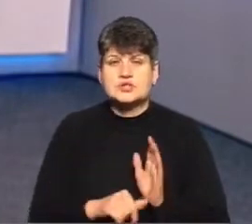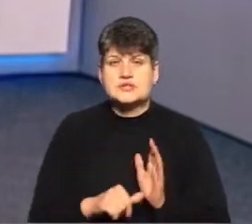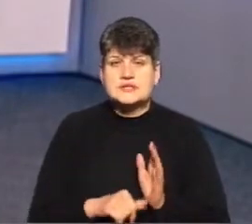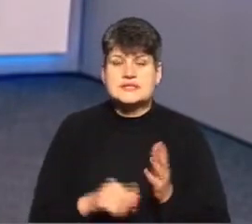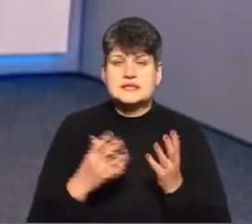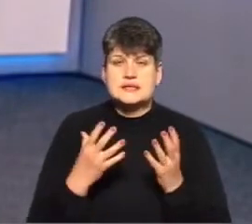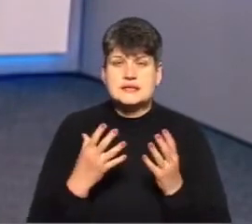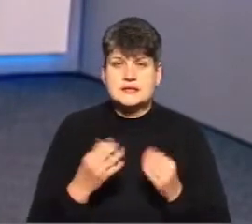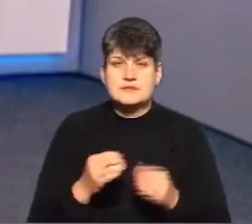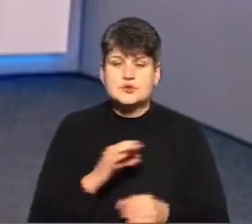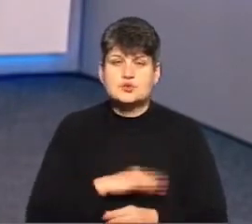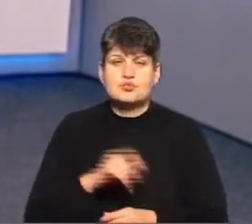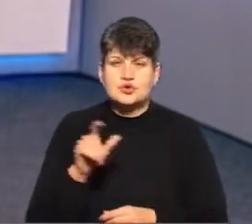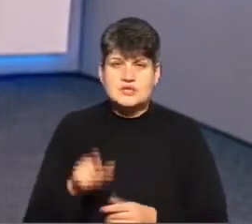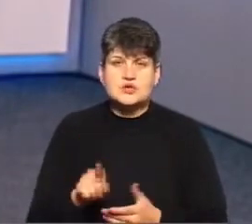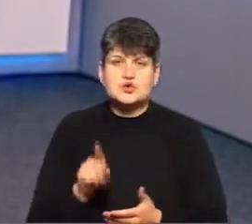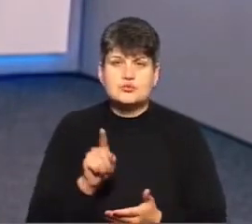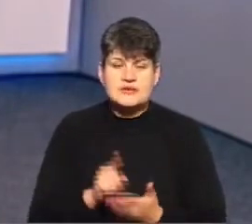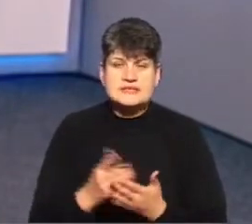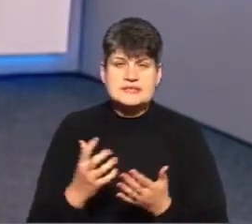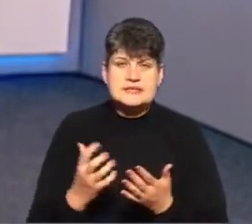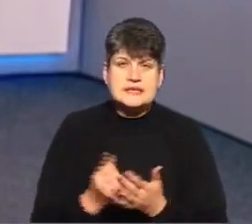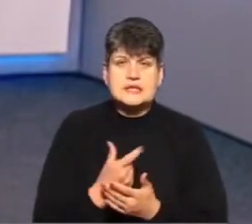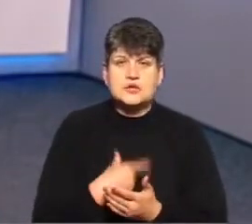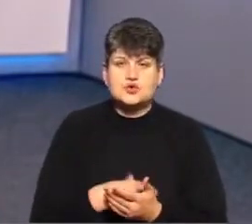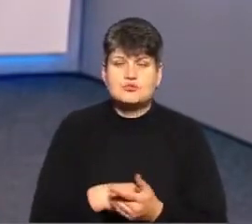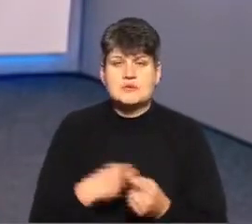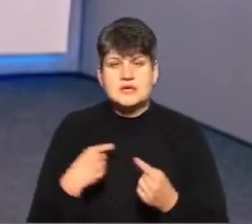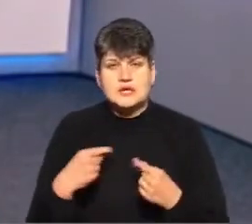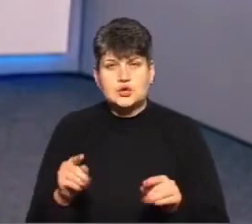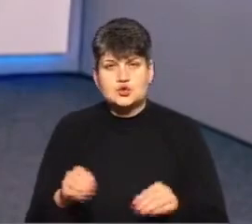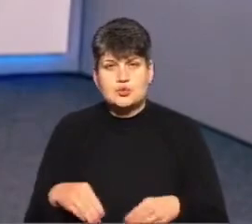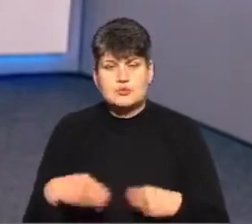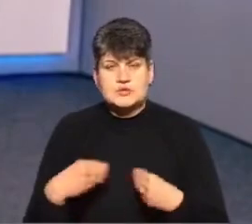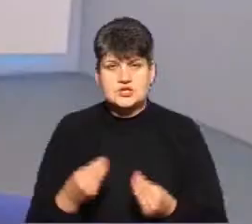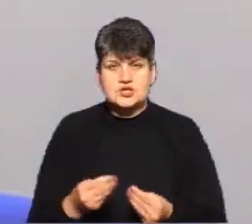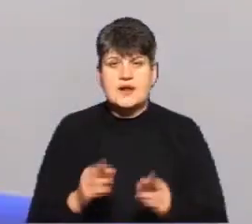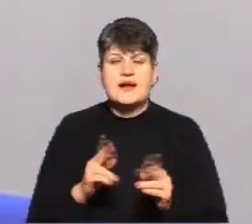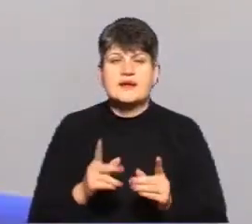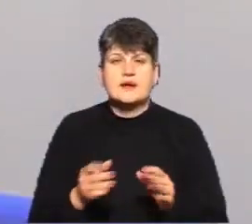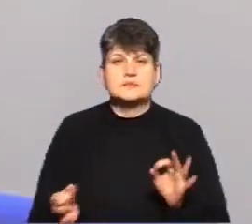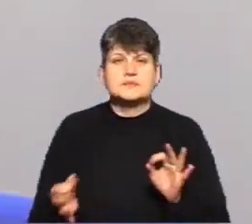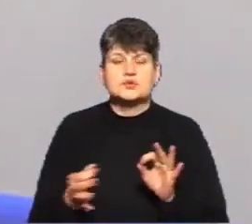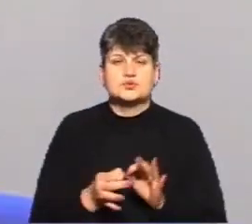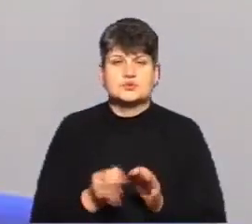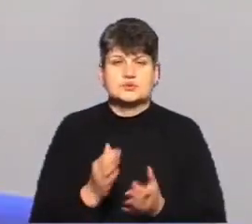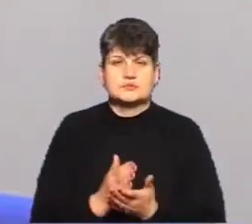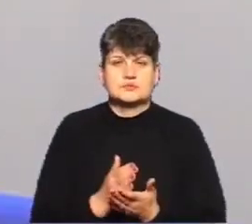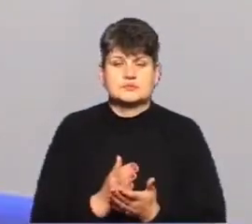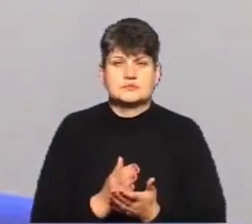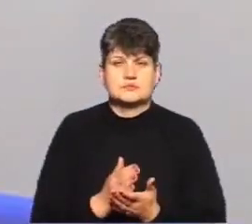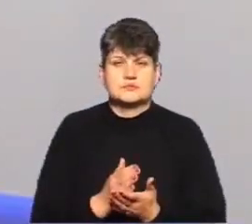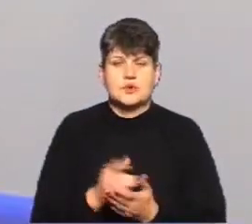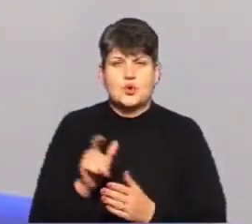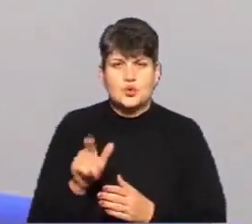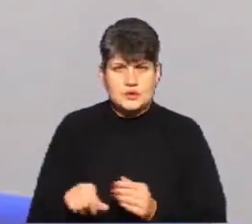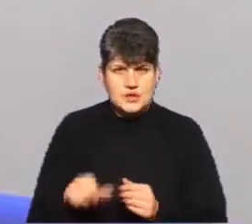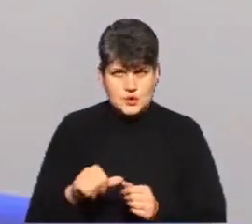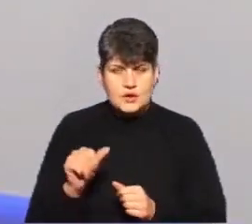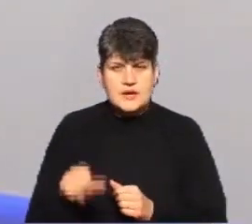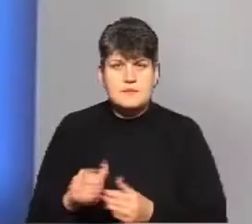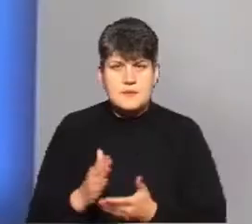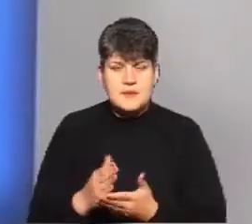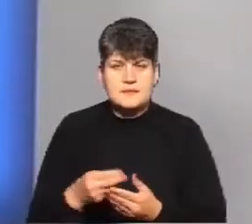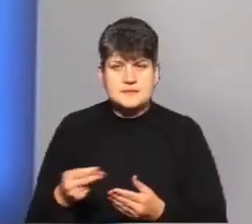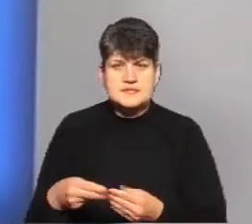споживач зобов'язаний знайти собі іншого постачальника. А як відбувається підключення до нього? Тобто людина окремо має укладати договір? Ні, це